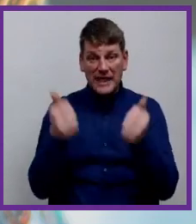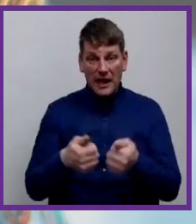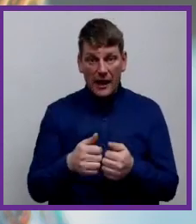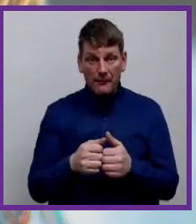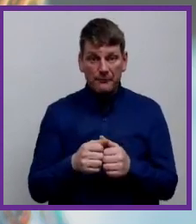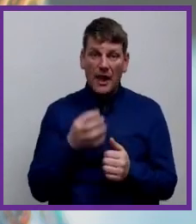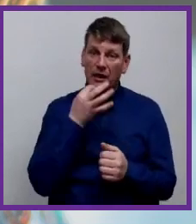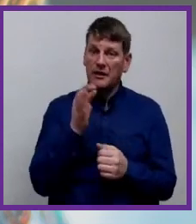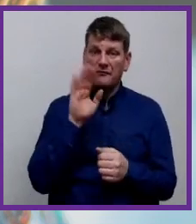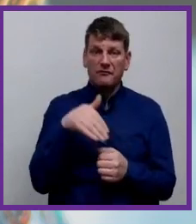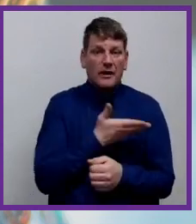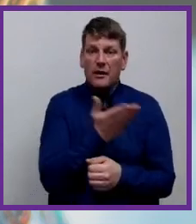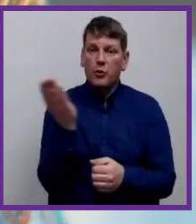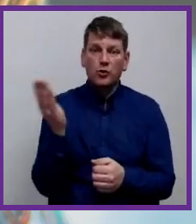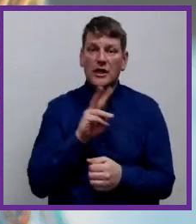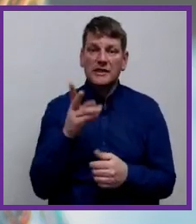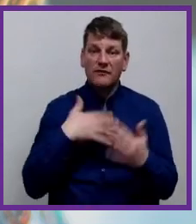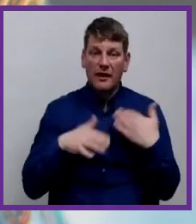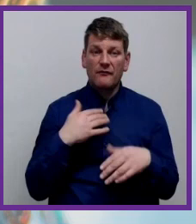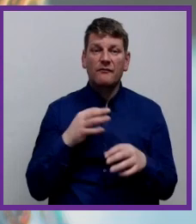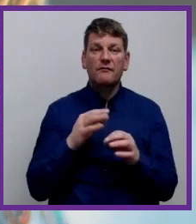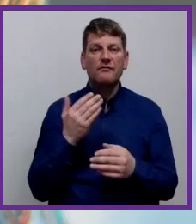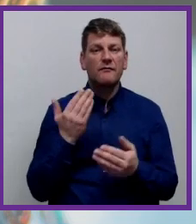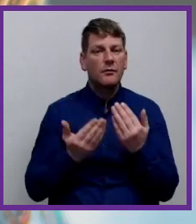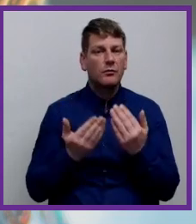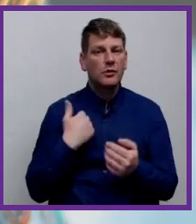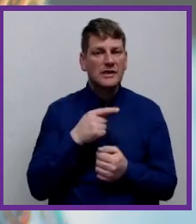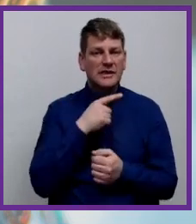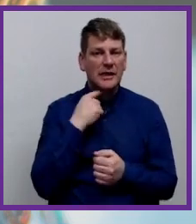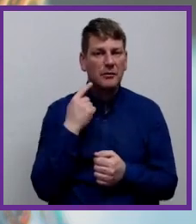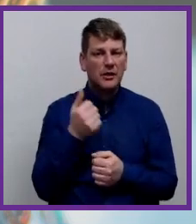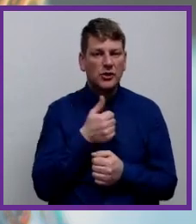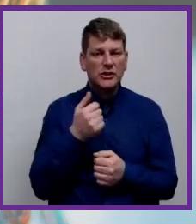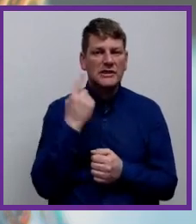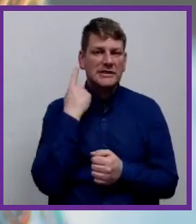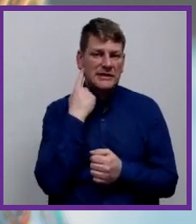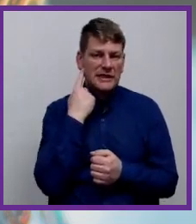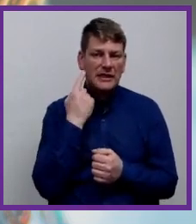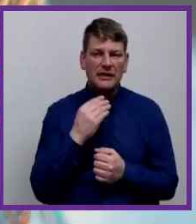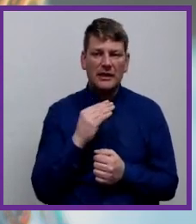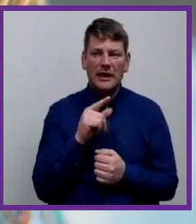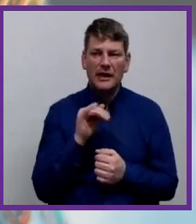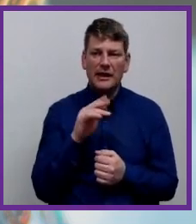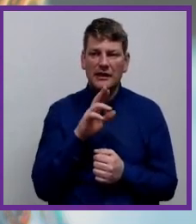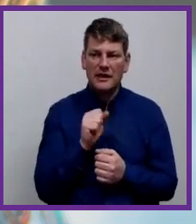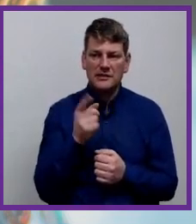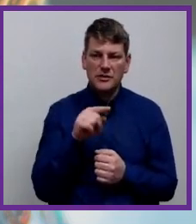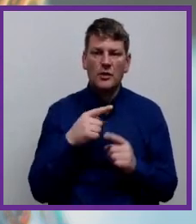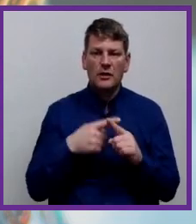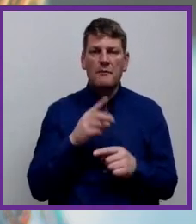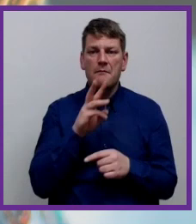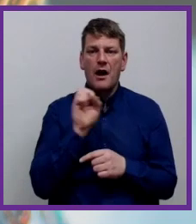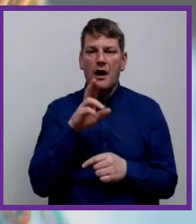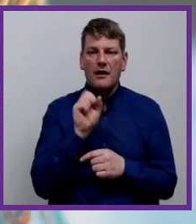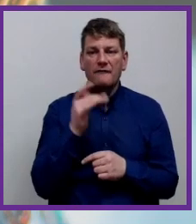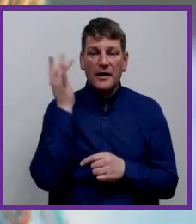var, kurš vēlas, bet varbūt es gribētu īpaši dzirdēt Elīnas un Māra viedokli, bet